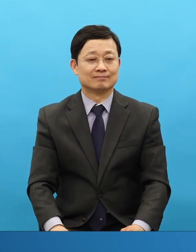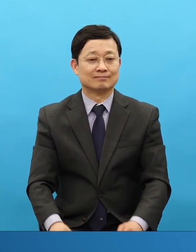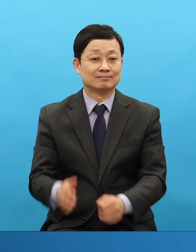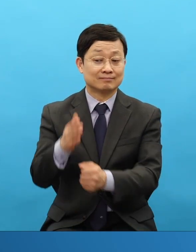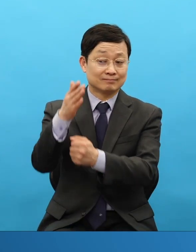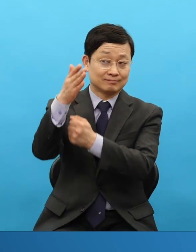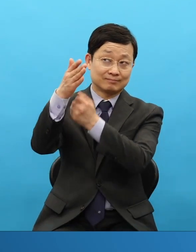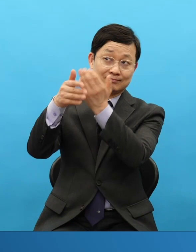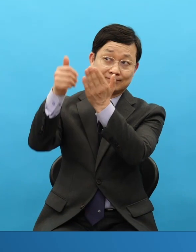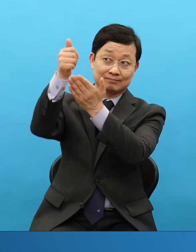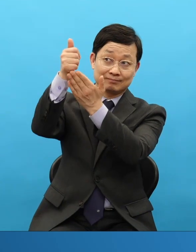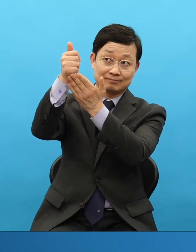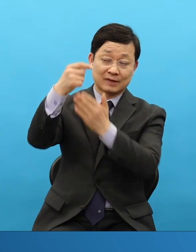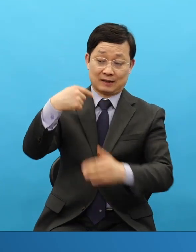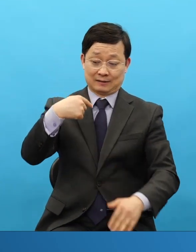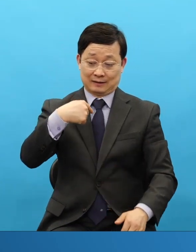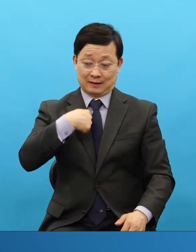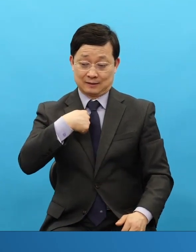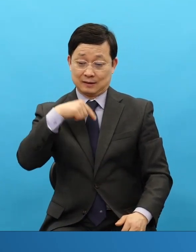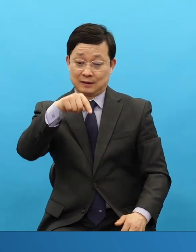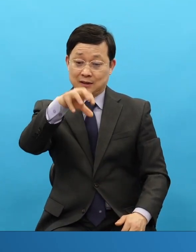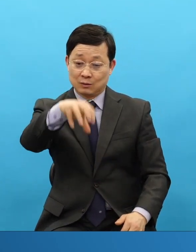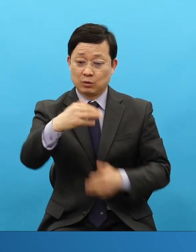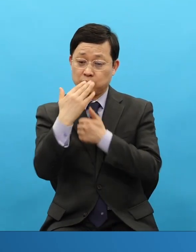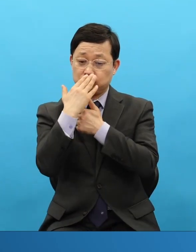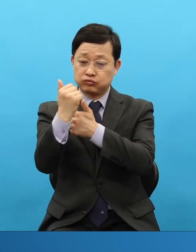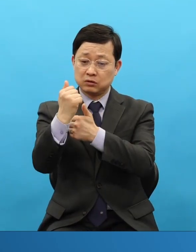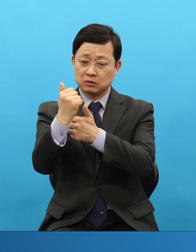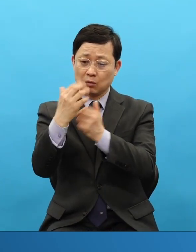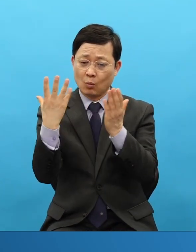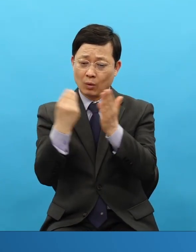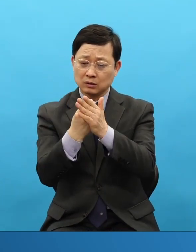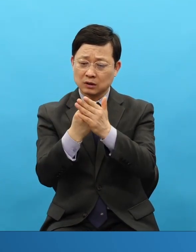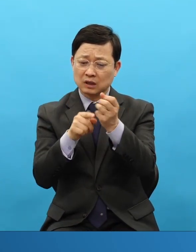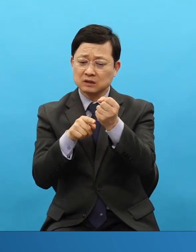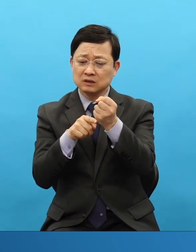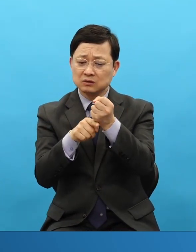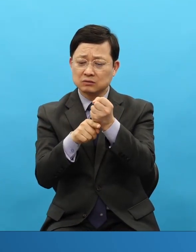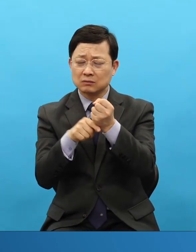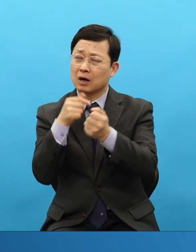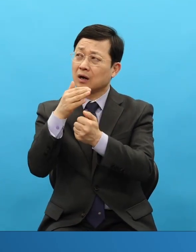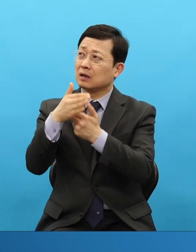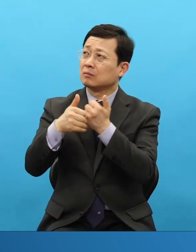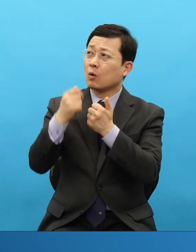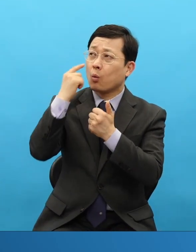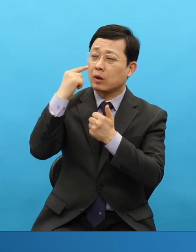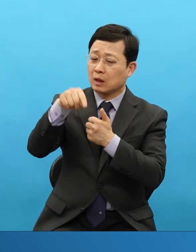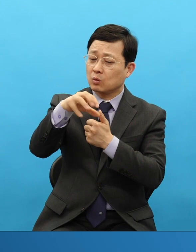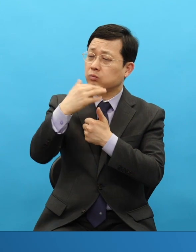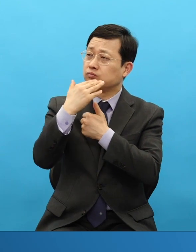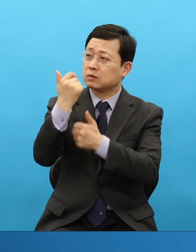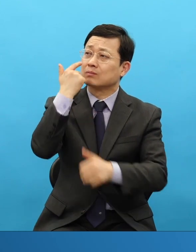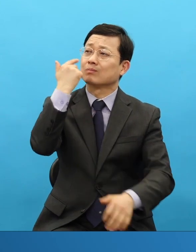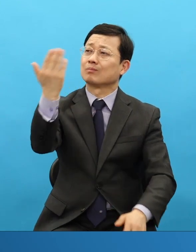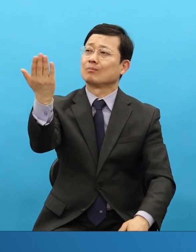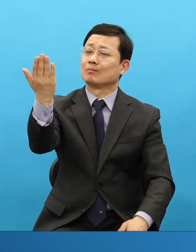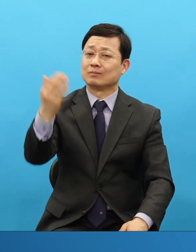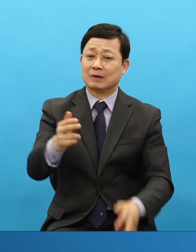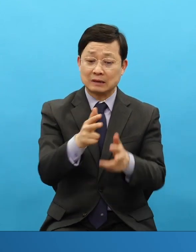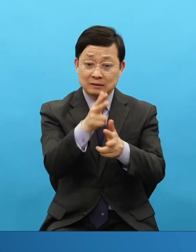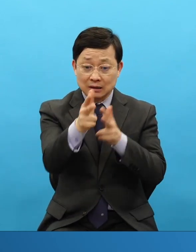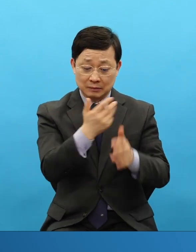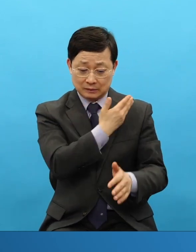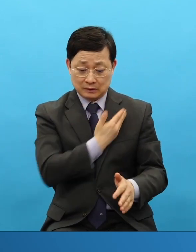하나님께서 나를 여기 부르신 절대 이유는 뭡니까? What is God's absolute reason of calling me 아니 here? 산업인들이 질문해야